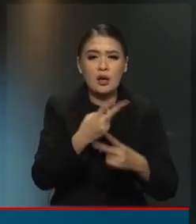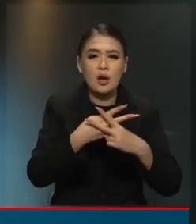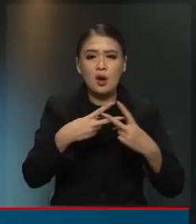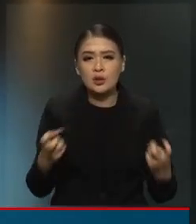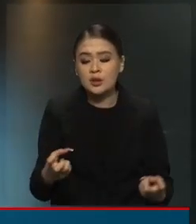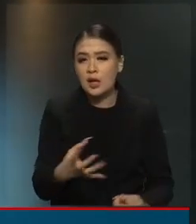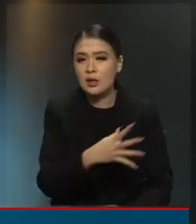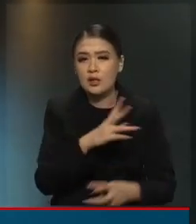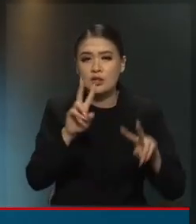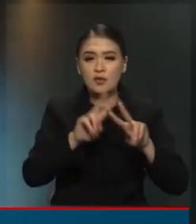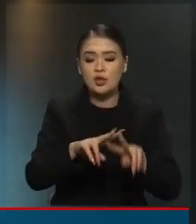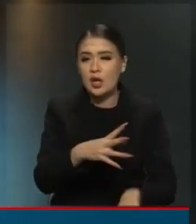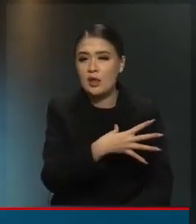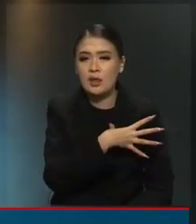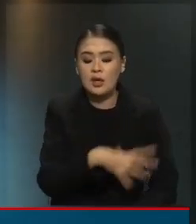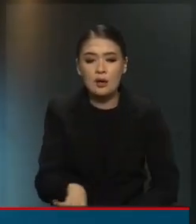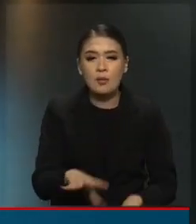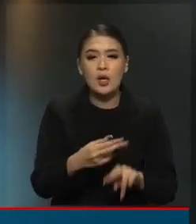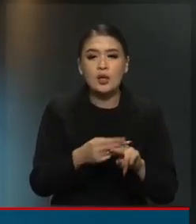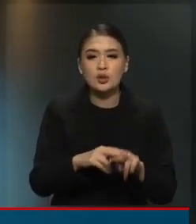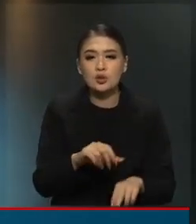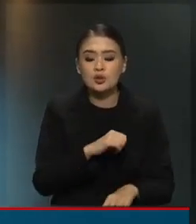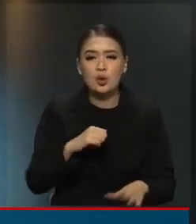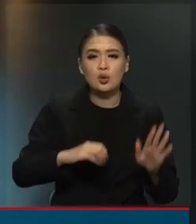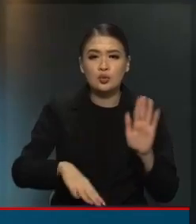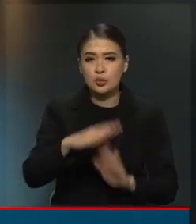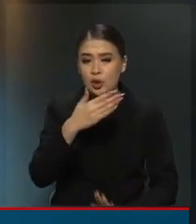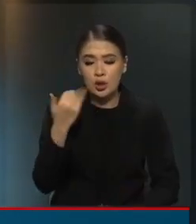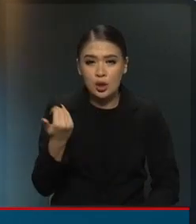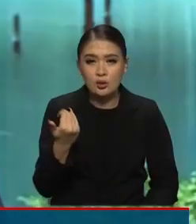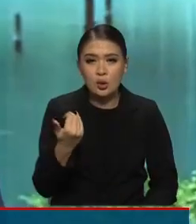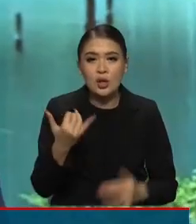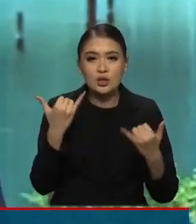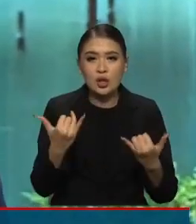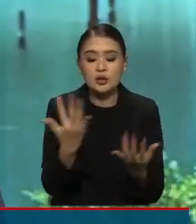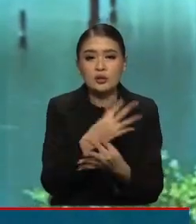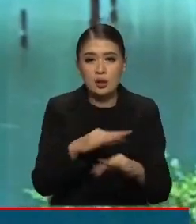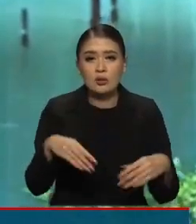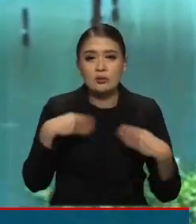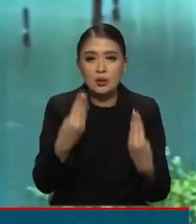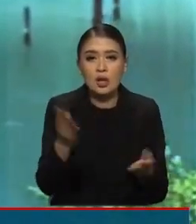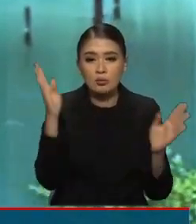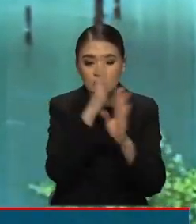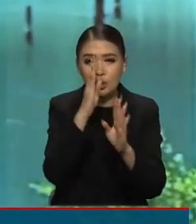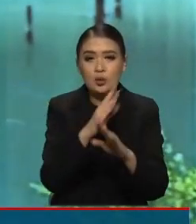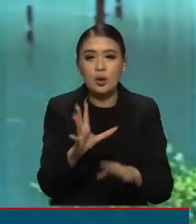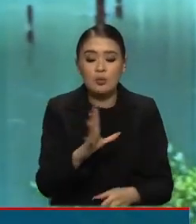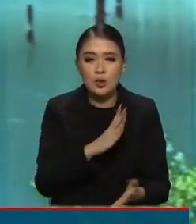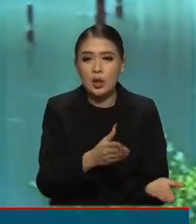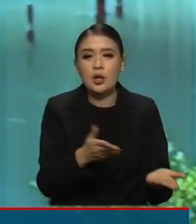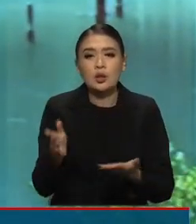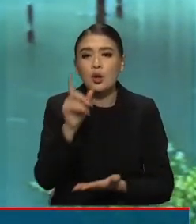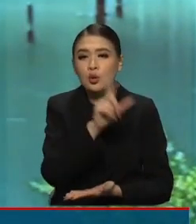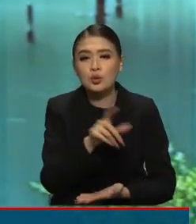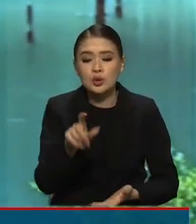не стали строить там какие-то супер-пупер вещи, да? Они дали свою природу и создали условия для того, чтобы люди